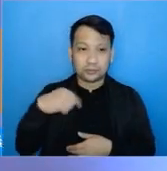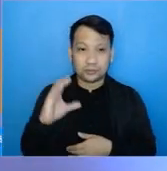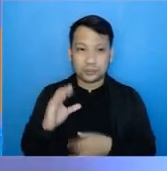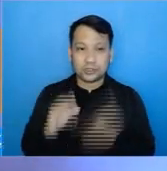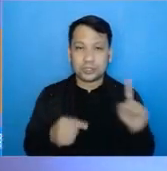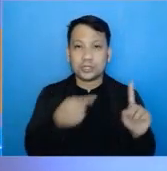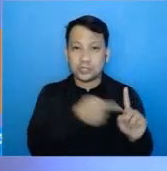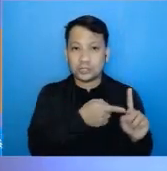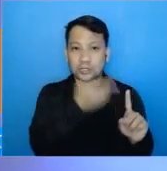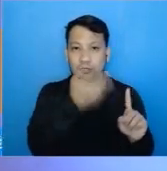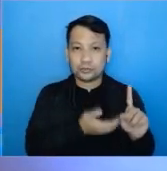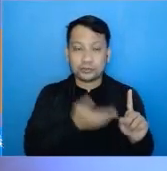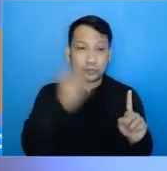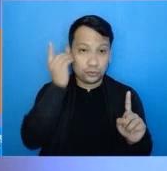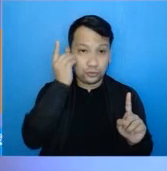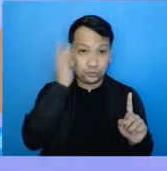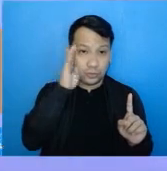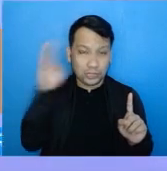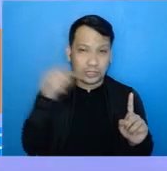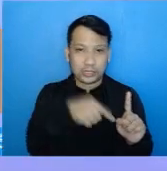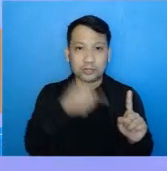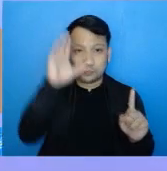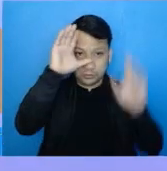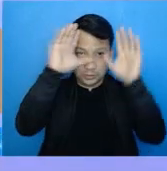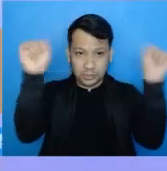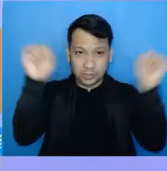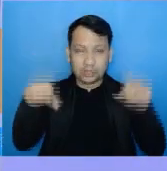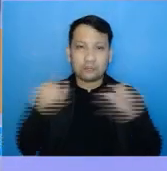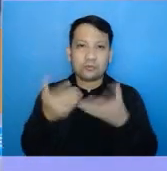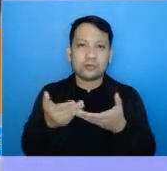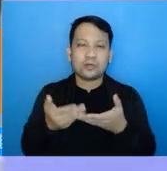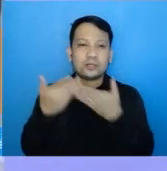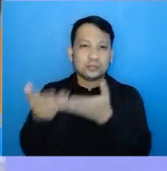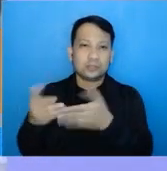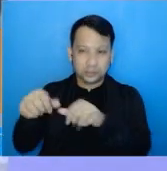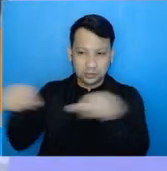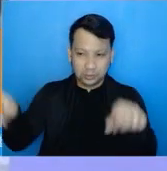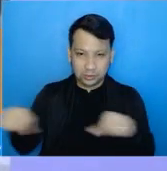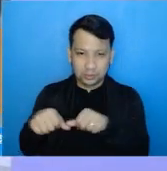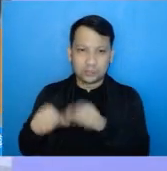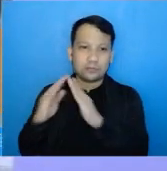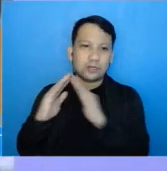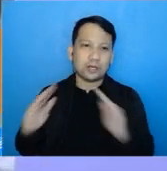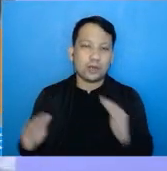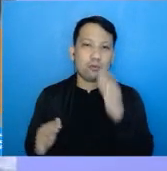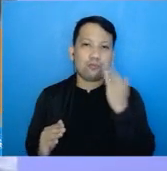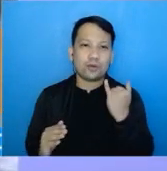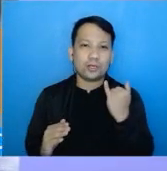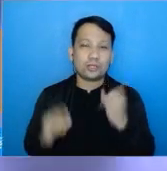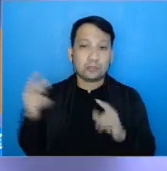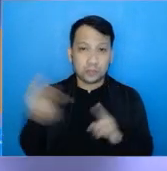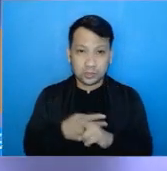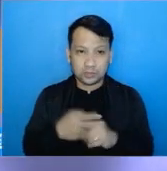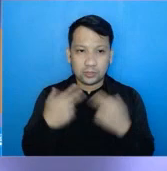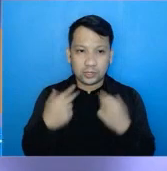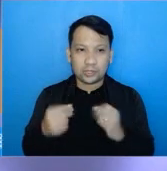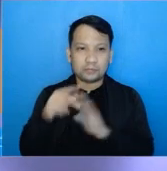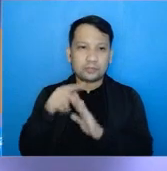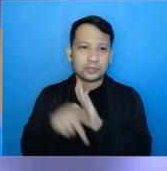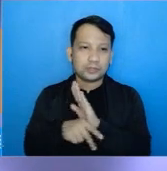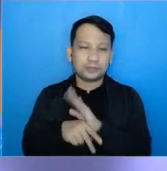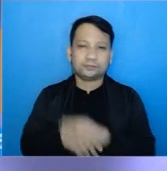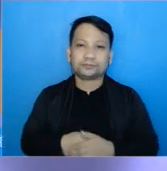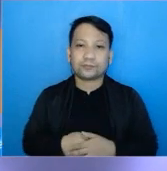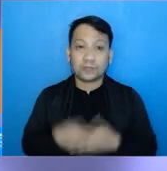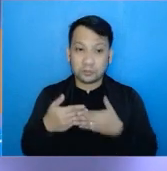Braganza, presidente ng Homeowners Association na nakakasakop sa nasabing bahay dahil sa violation sa health protocol. Bago nito